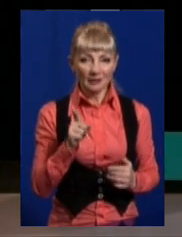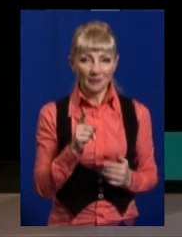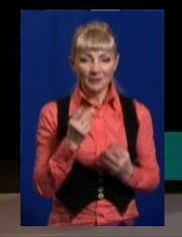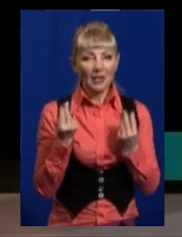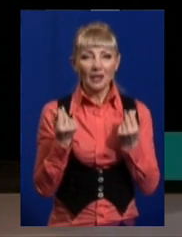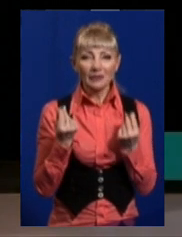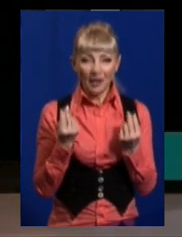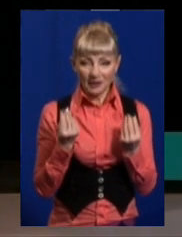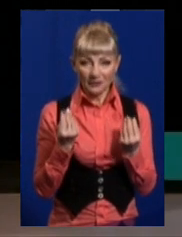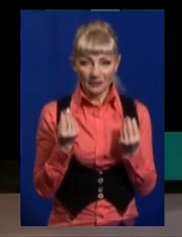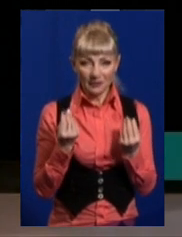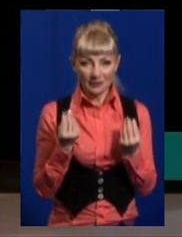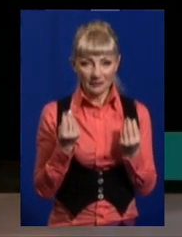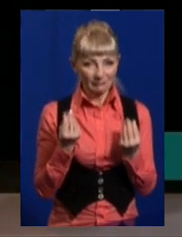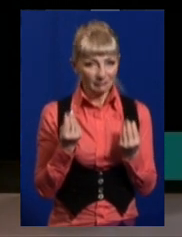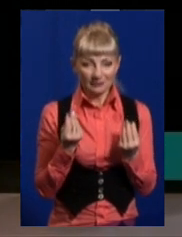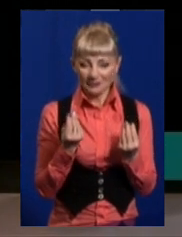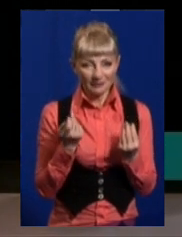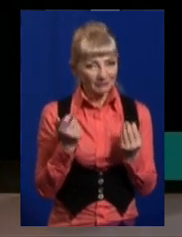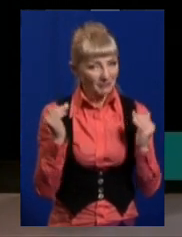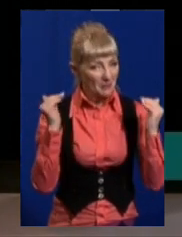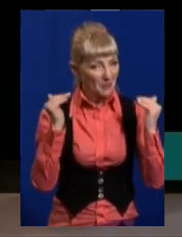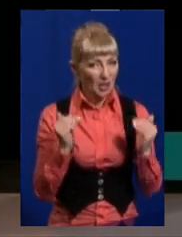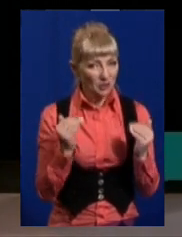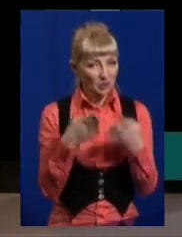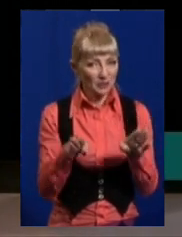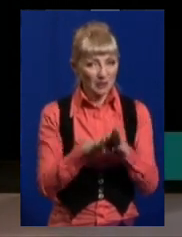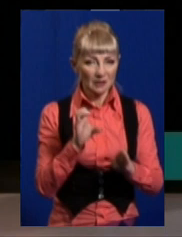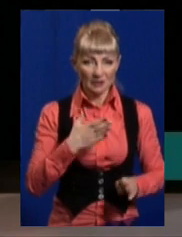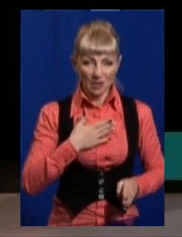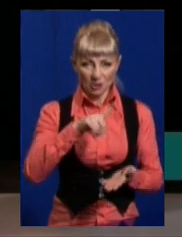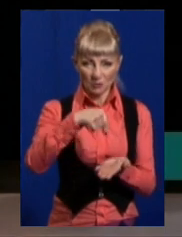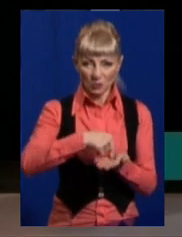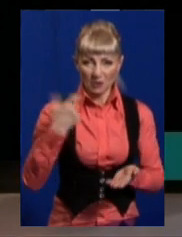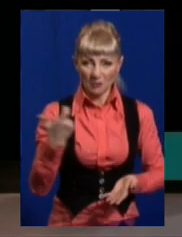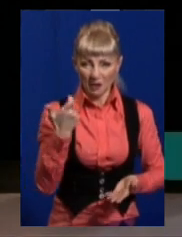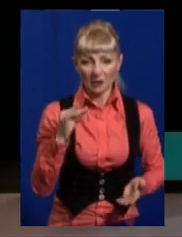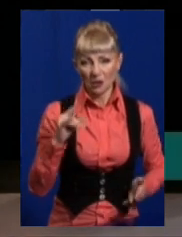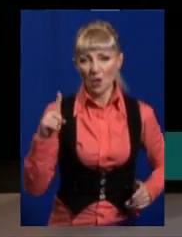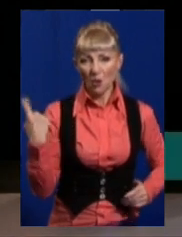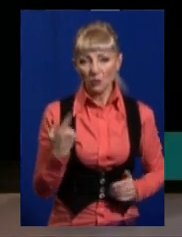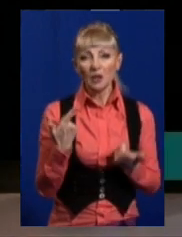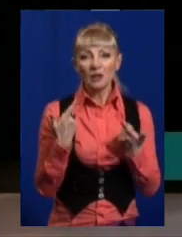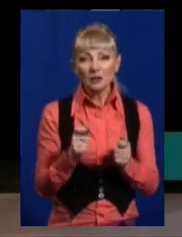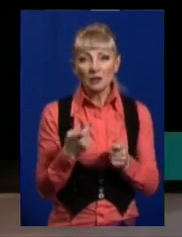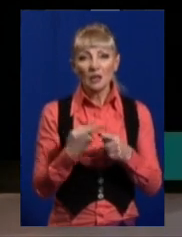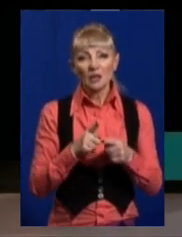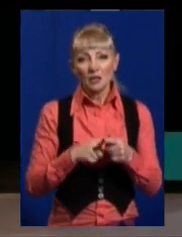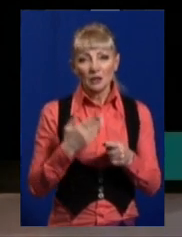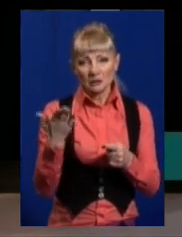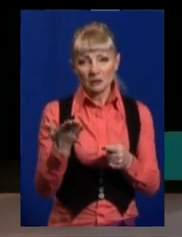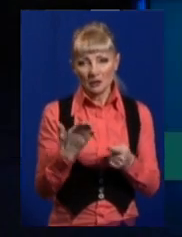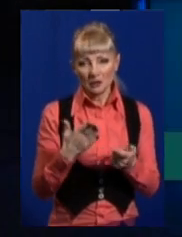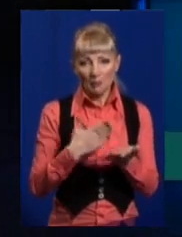тарифи менш грабіжницькі порівняно з нашим містом та областю, де, в принципі, ця партія має